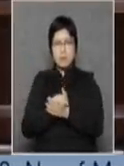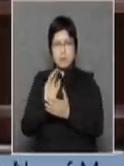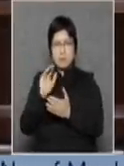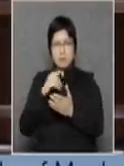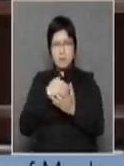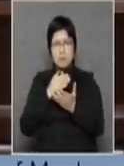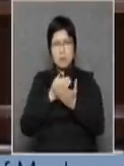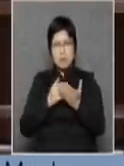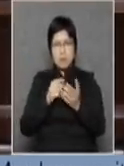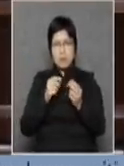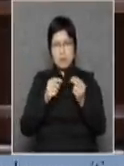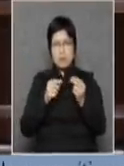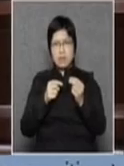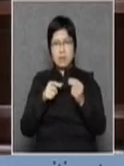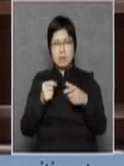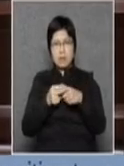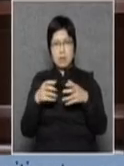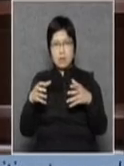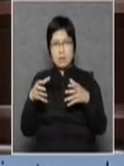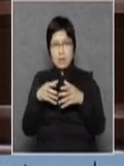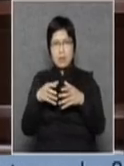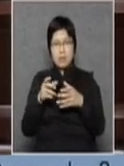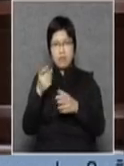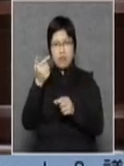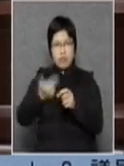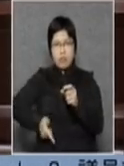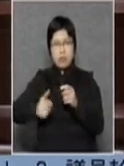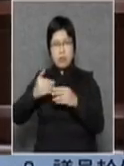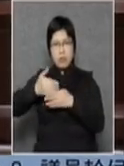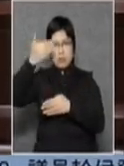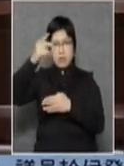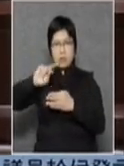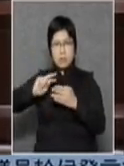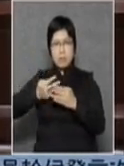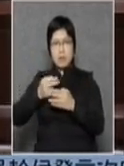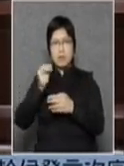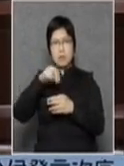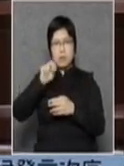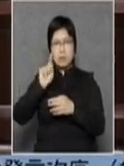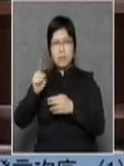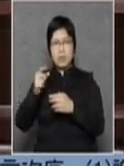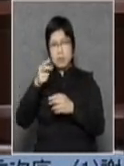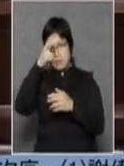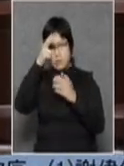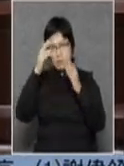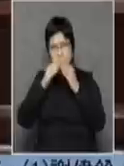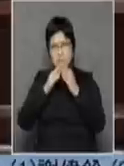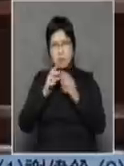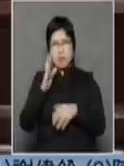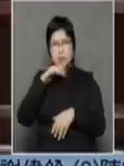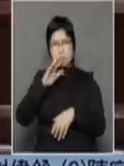幅七公頃嘅低密度豪宅地呢改為興建7100間公屋同5400